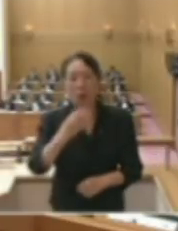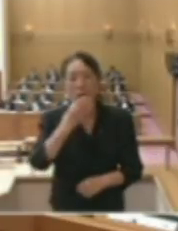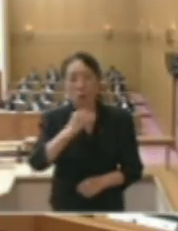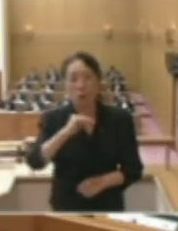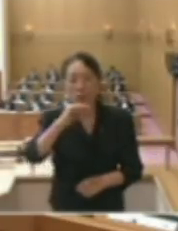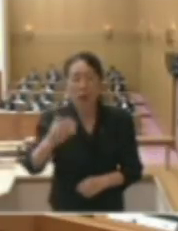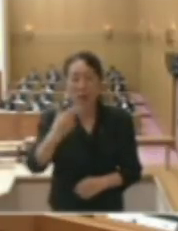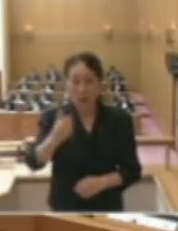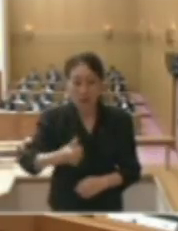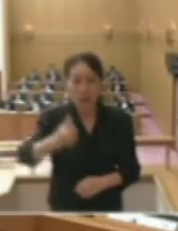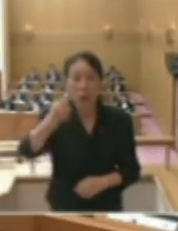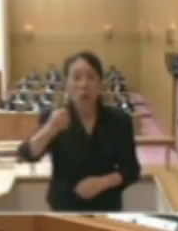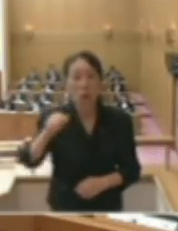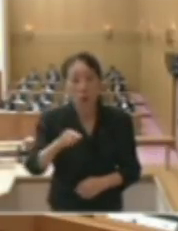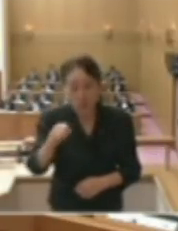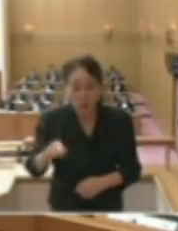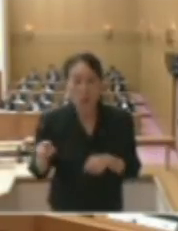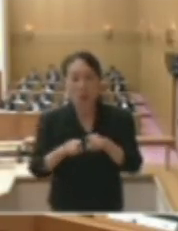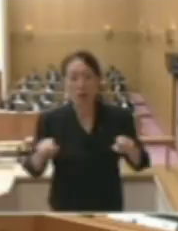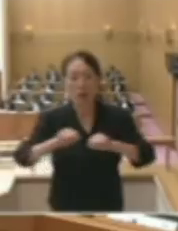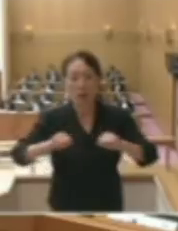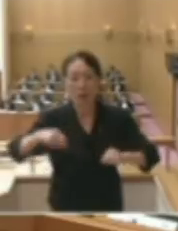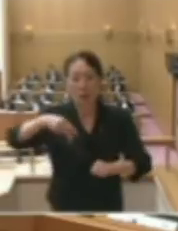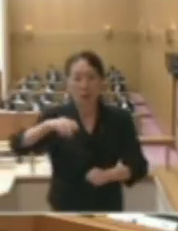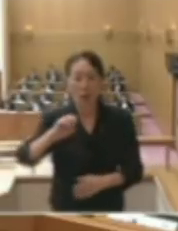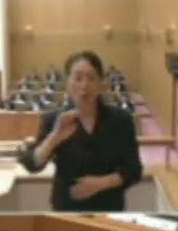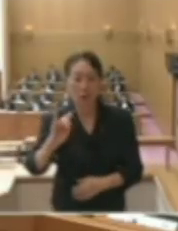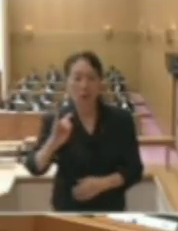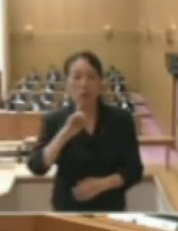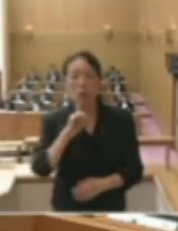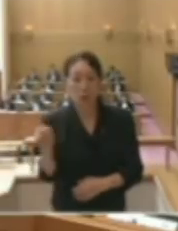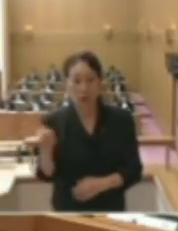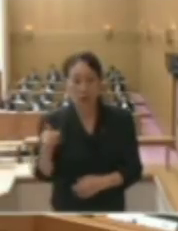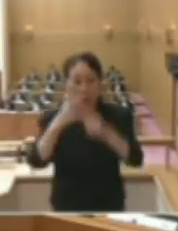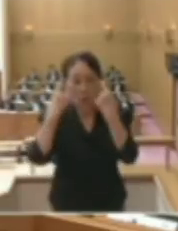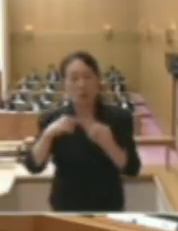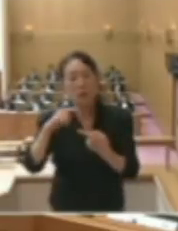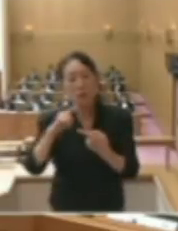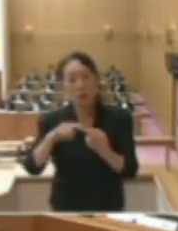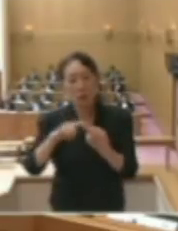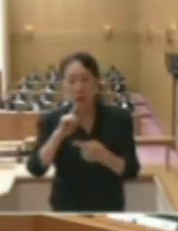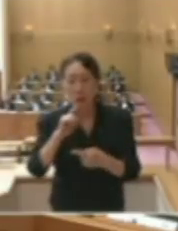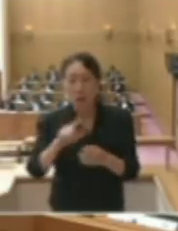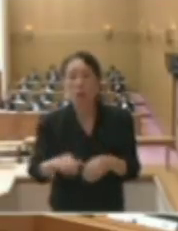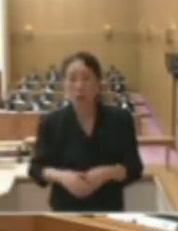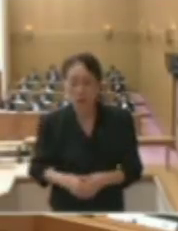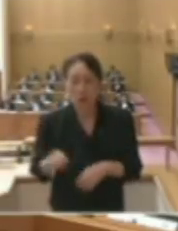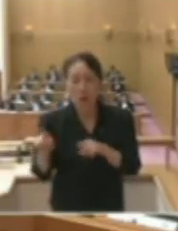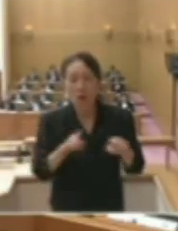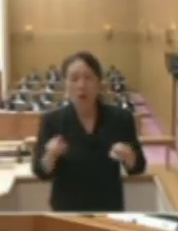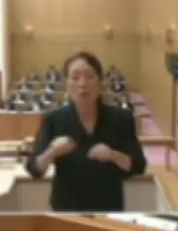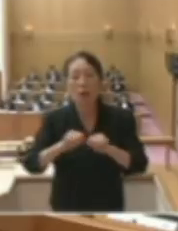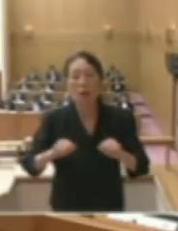の江代表直樹と言っておられます。個人的に言われるんでしたら、江代表直樹